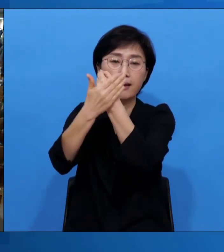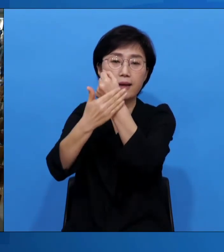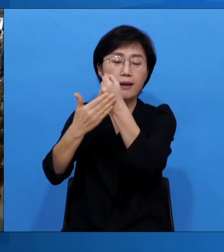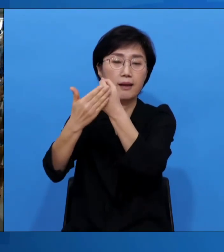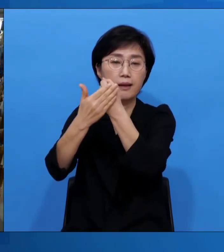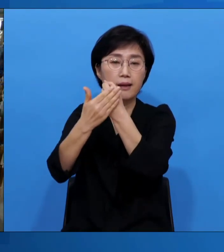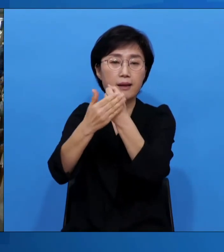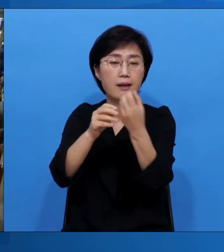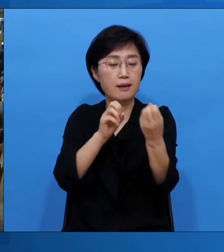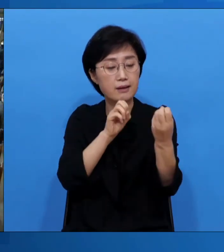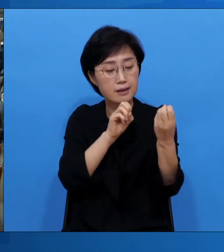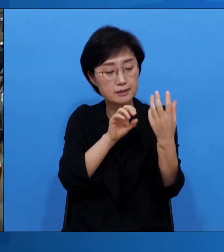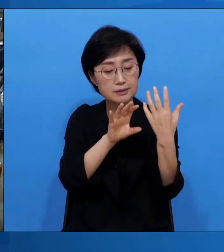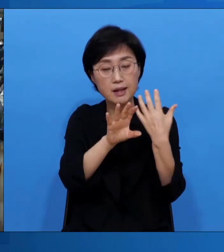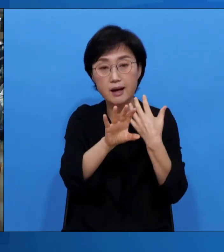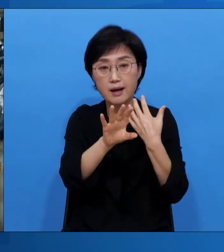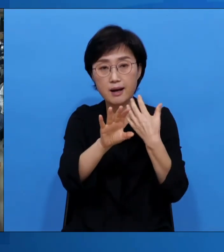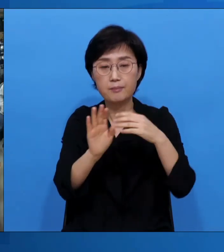하나님 은혜를